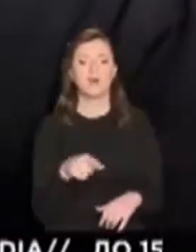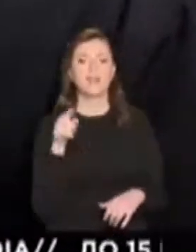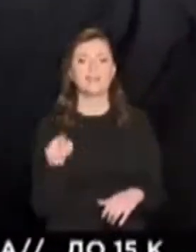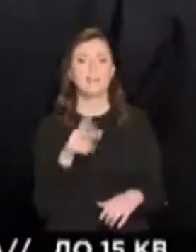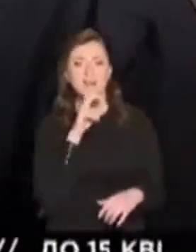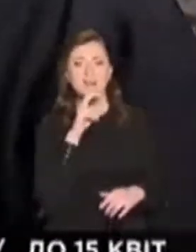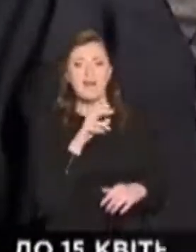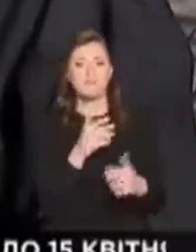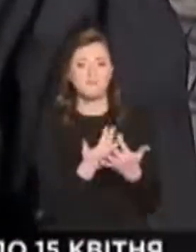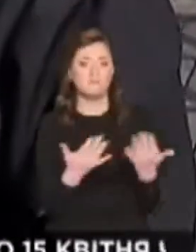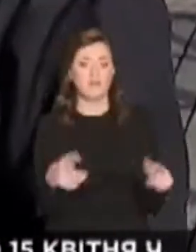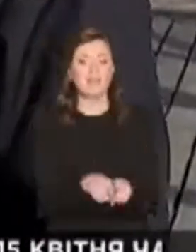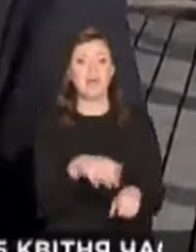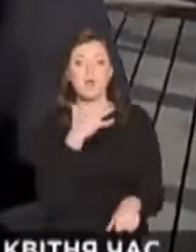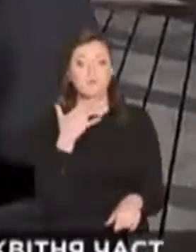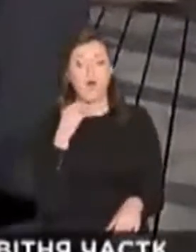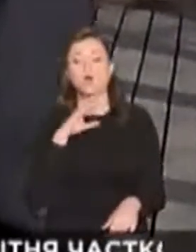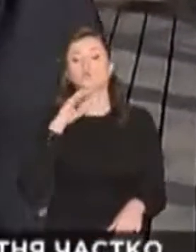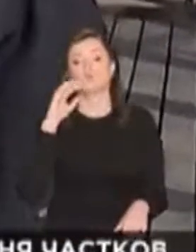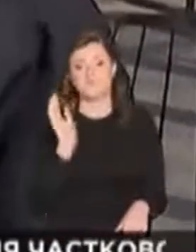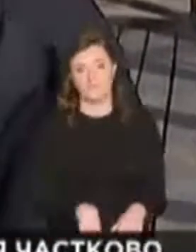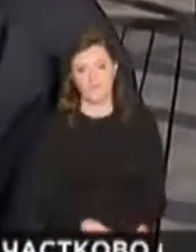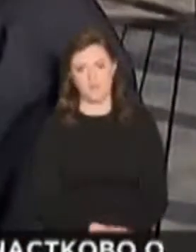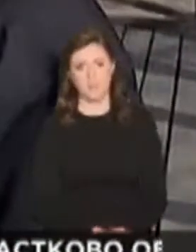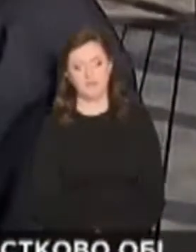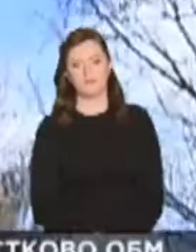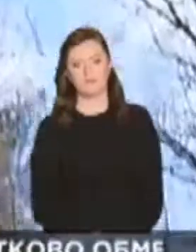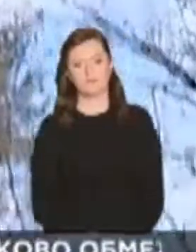и так много. Хватит их.